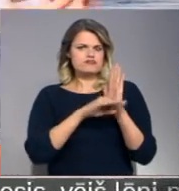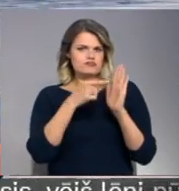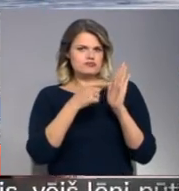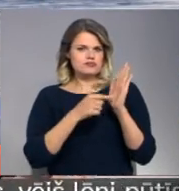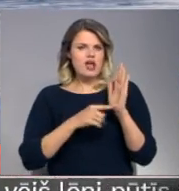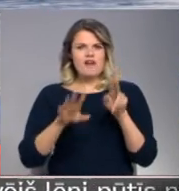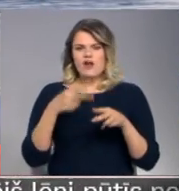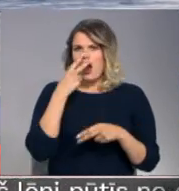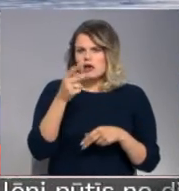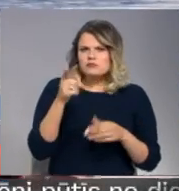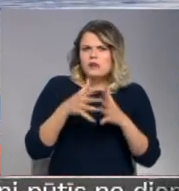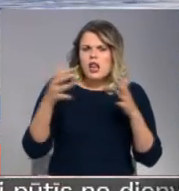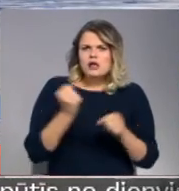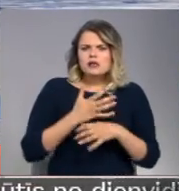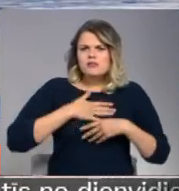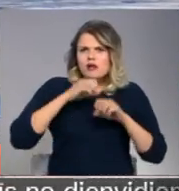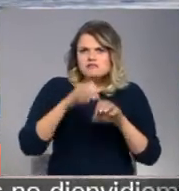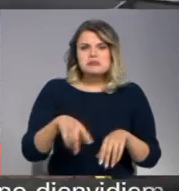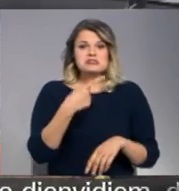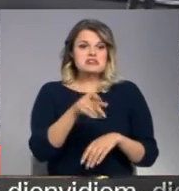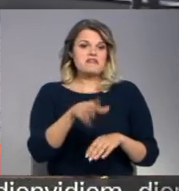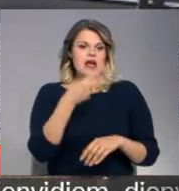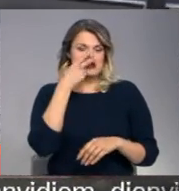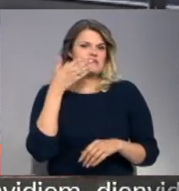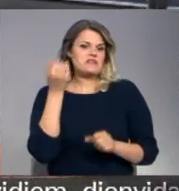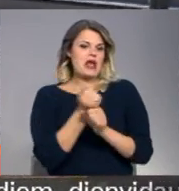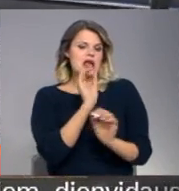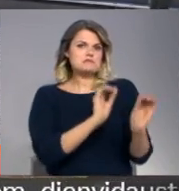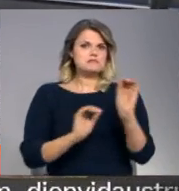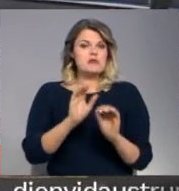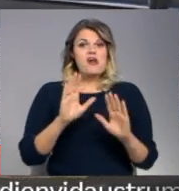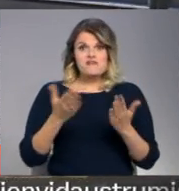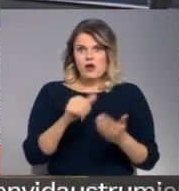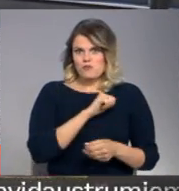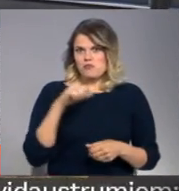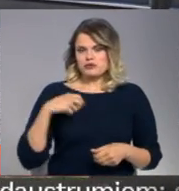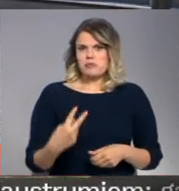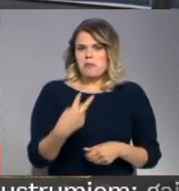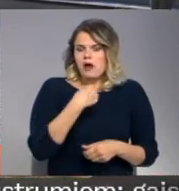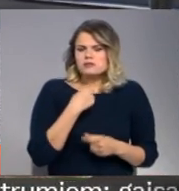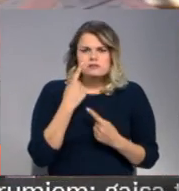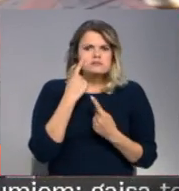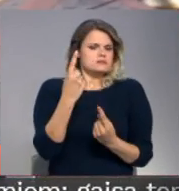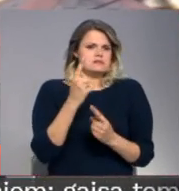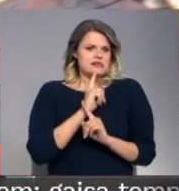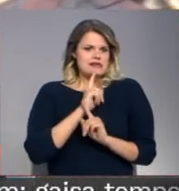tur var redzēt, tu vienā iegūdīt lielāku līdzekļu, vienā ir ļoti maz. Vai pašiem bija pārsteigums vai kāds zaķis pārsteidza?